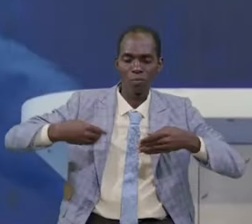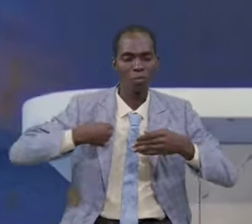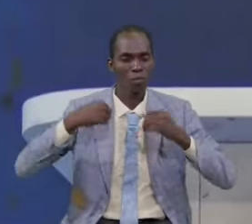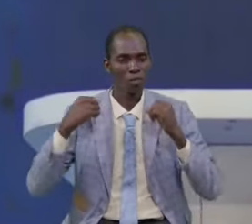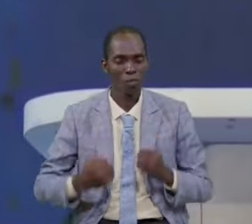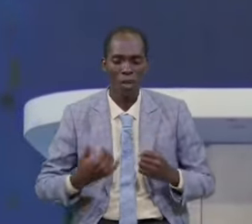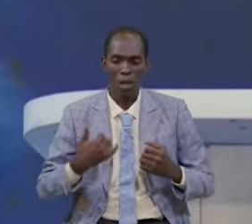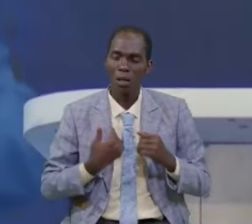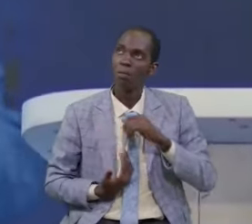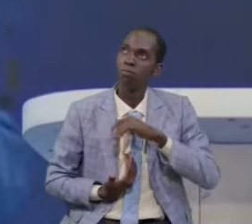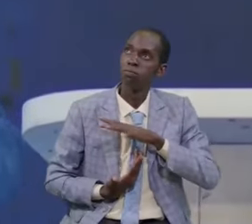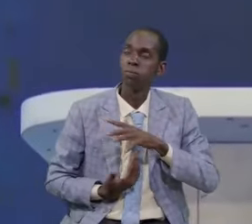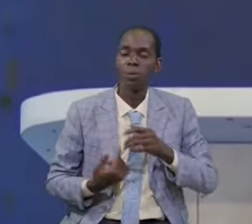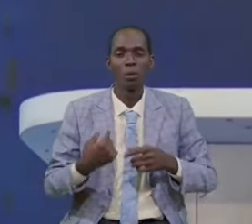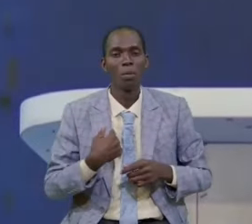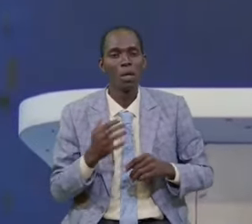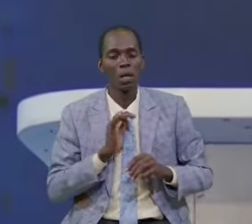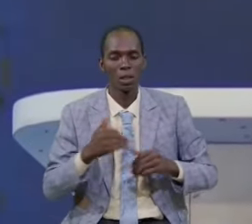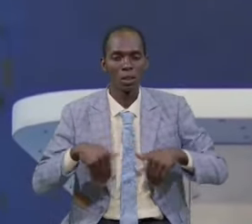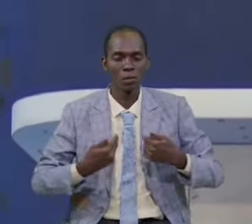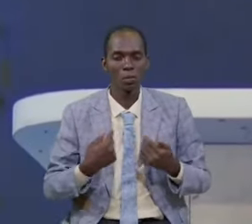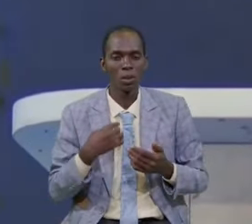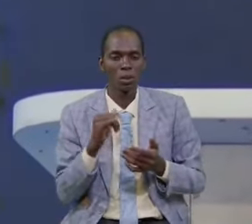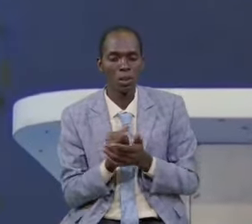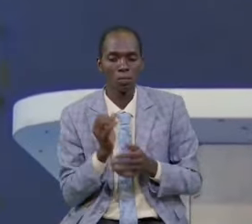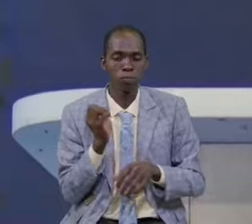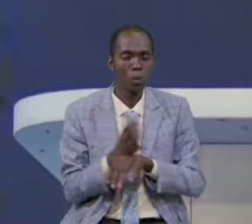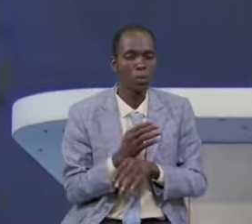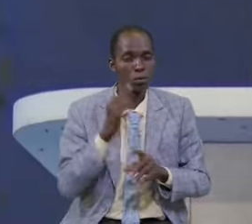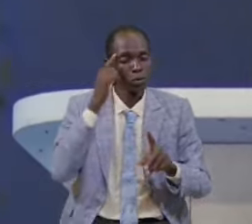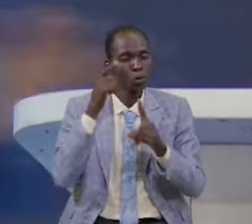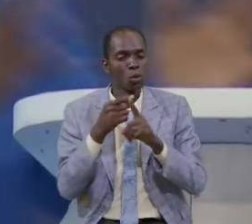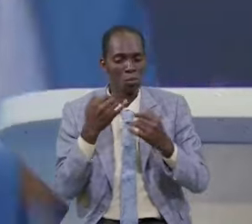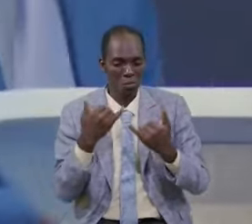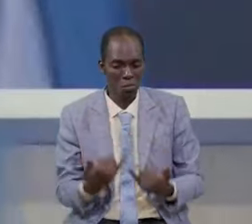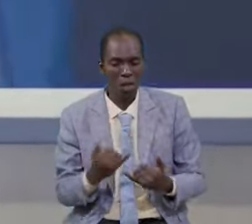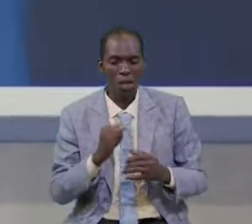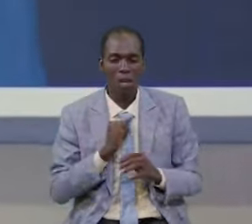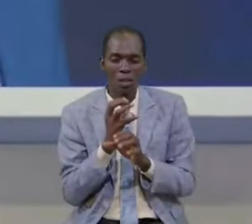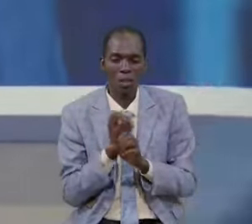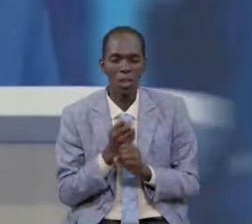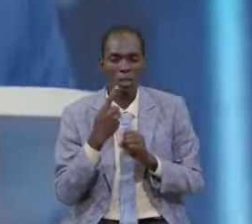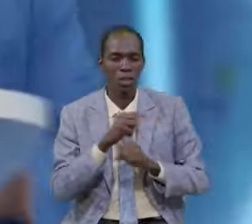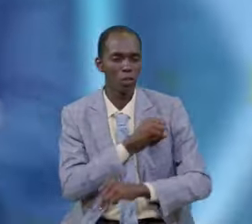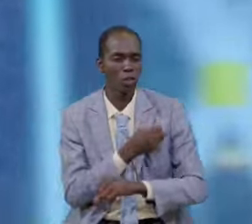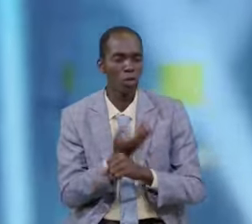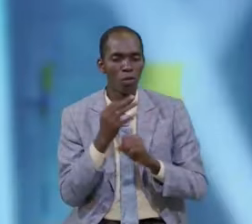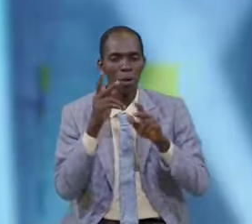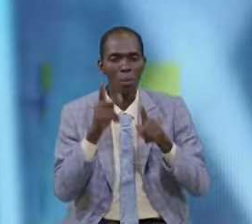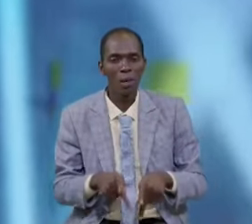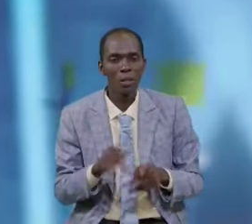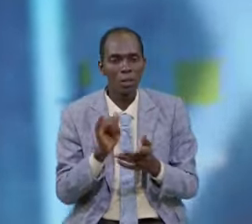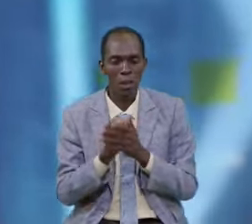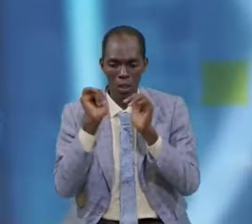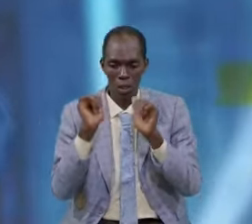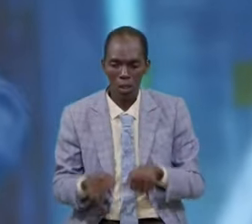m'a revêtu de puissance. Pour cela donc, j'ai la force d'une personne qui veut exécuter la charge du